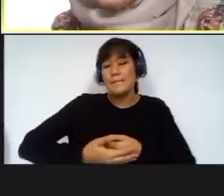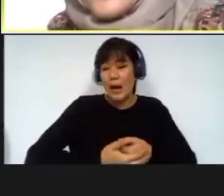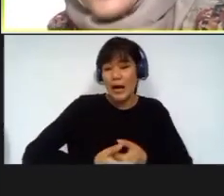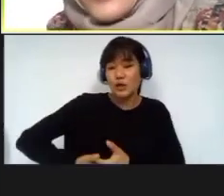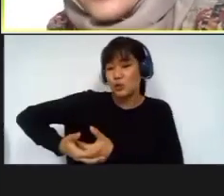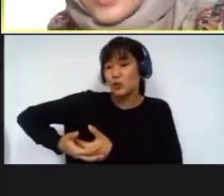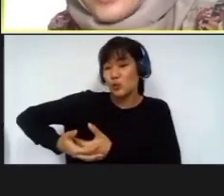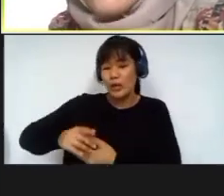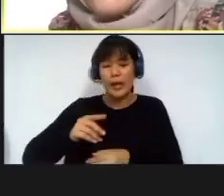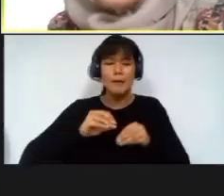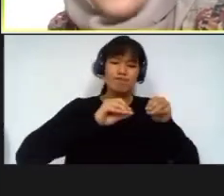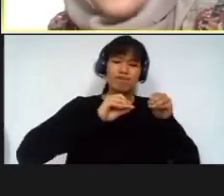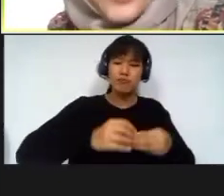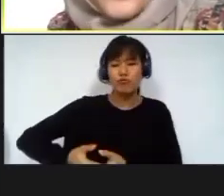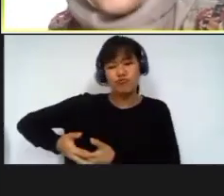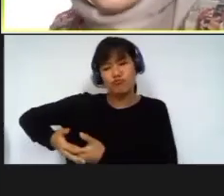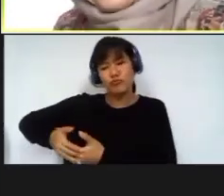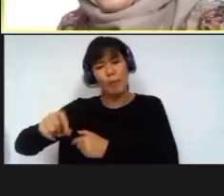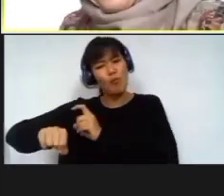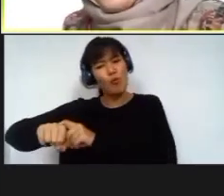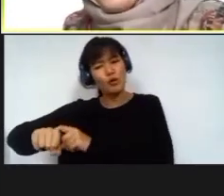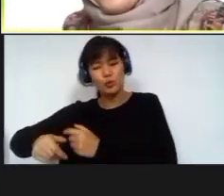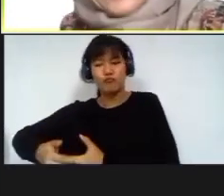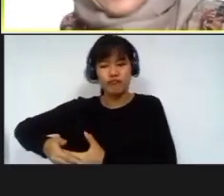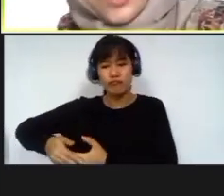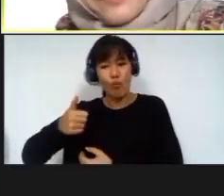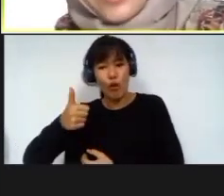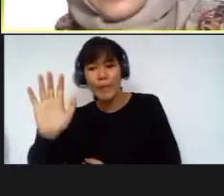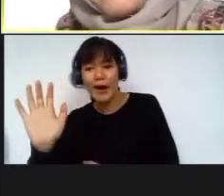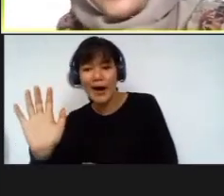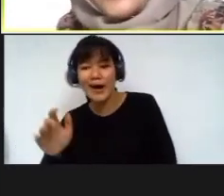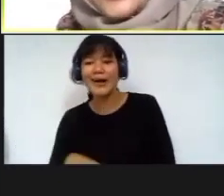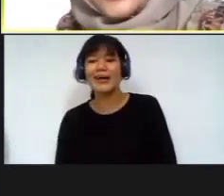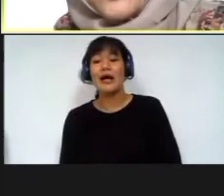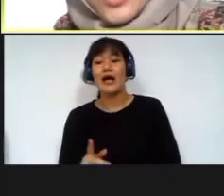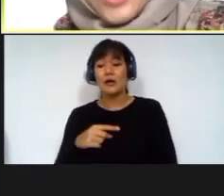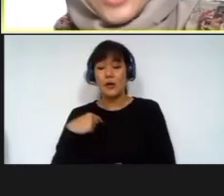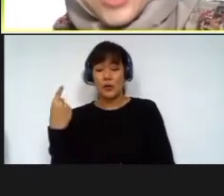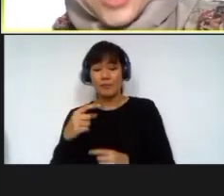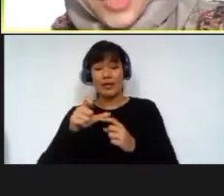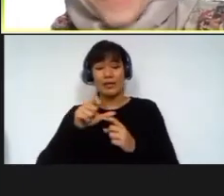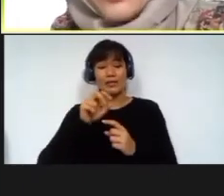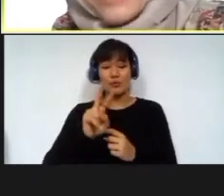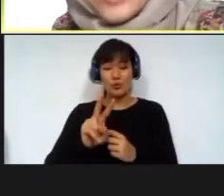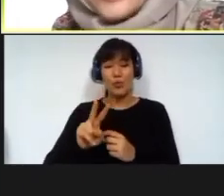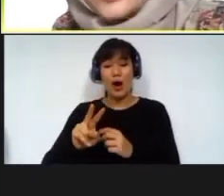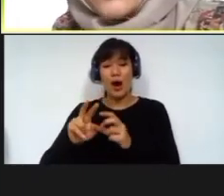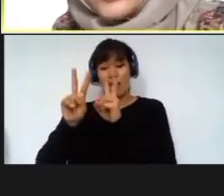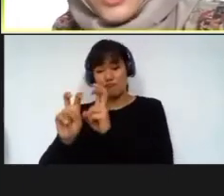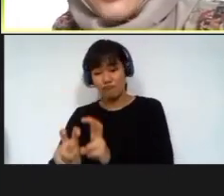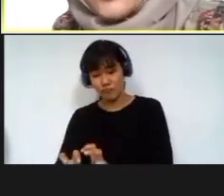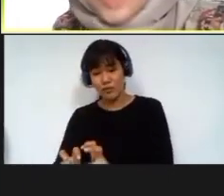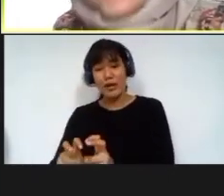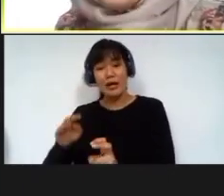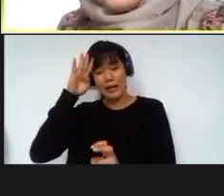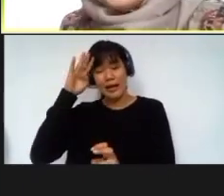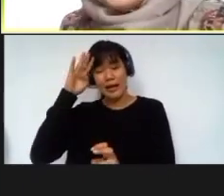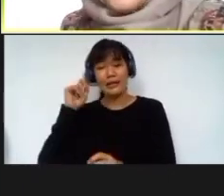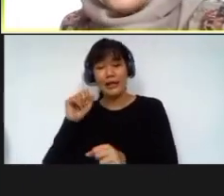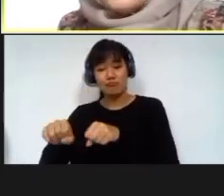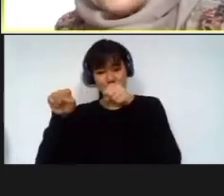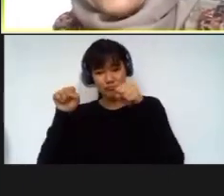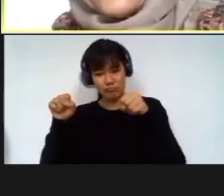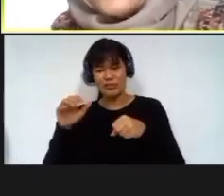sela-sela mengajar karena waktunya menyusui misalnya. Kalau di tempat kami di S2 Kajian Gender Universitas Indonesia, saya